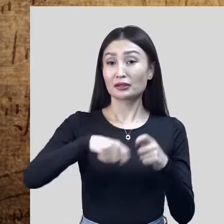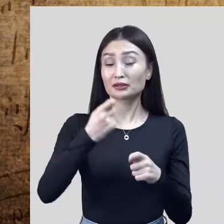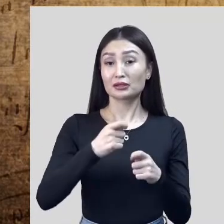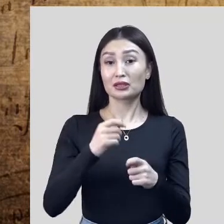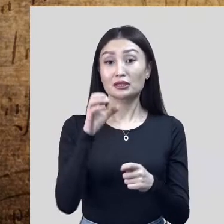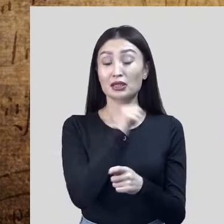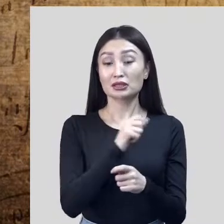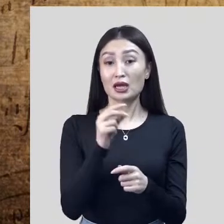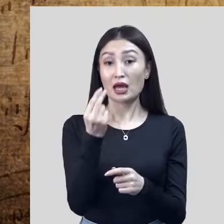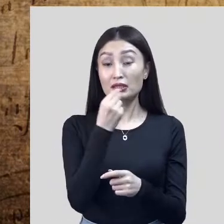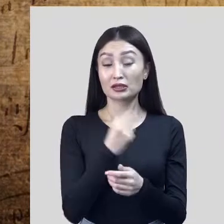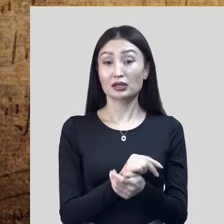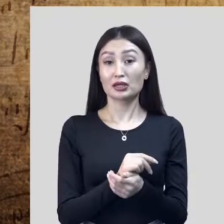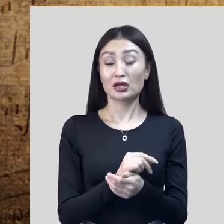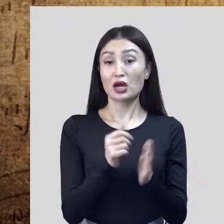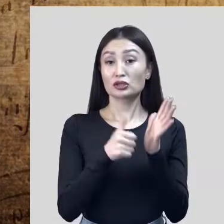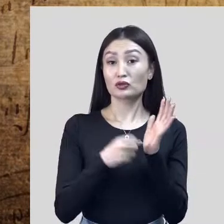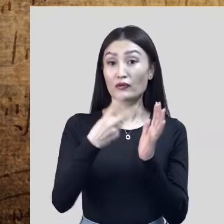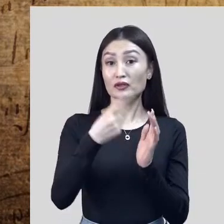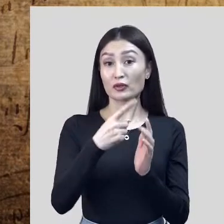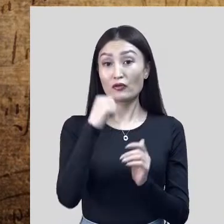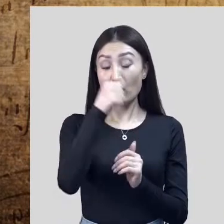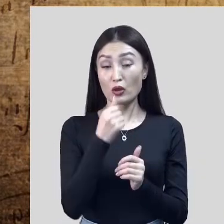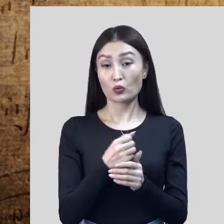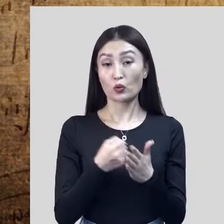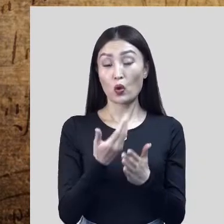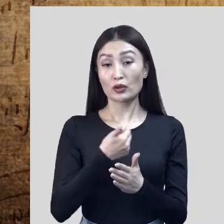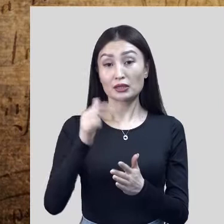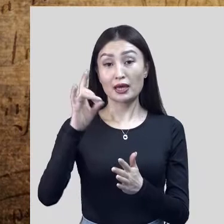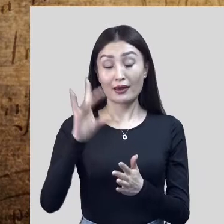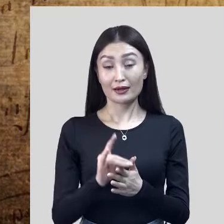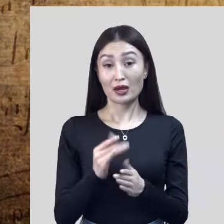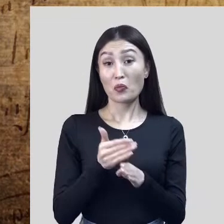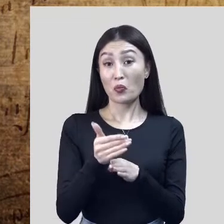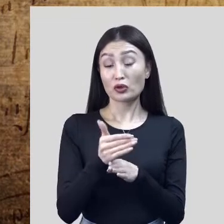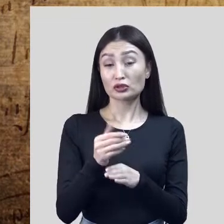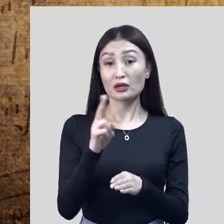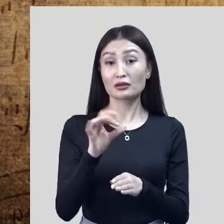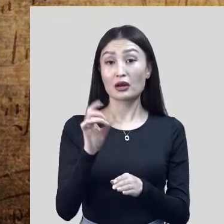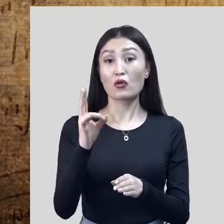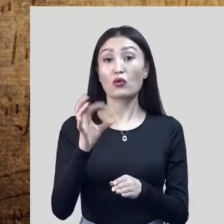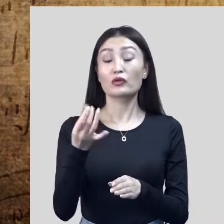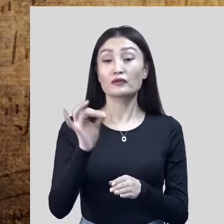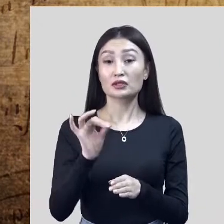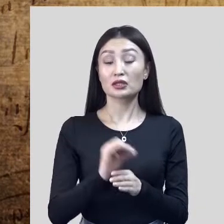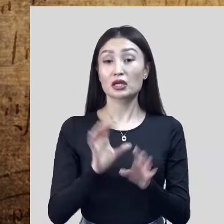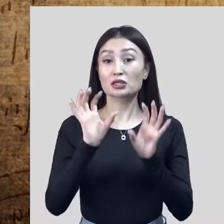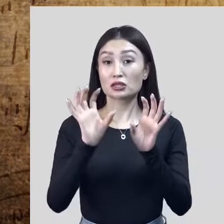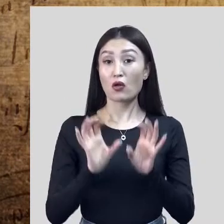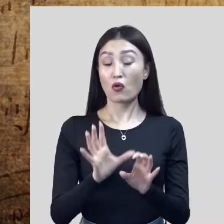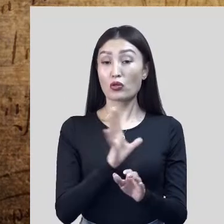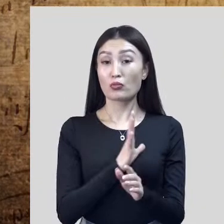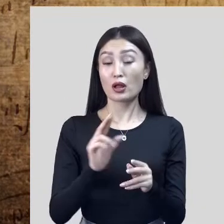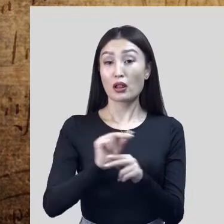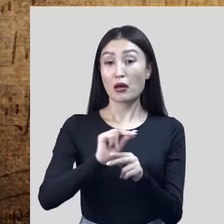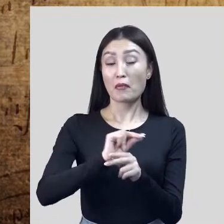еды. Прошло это в 621 году до н.э. Позже драконовский свод законов был